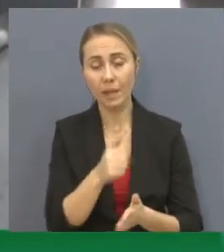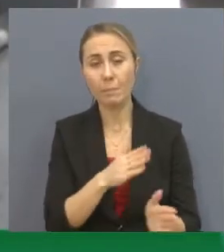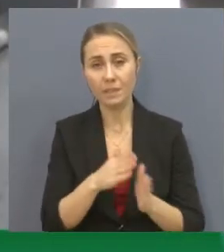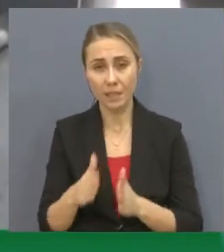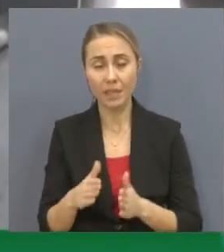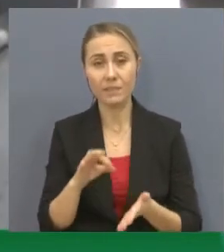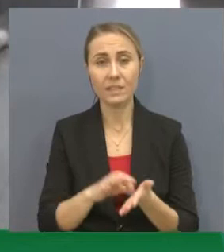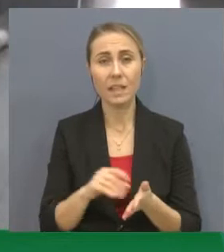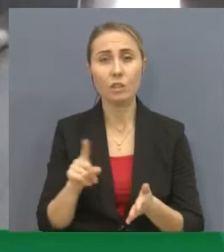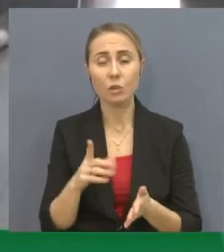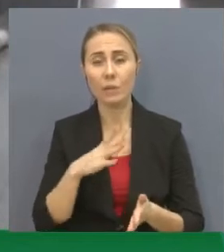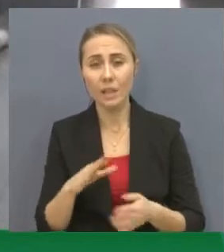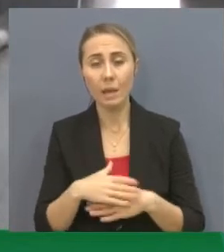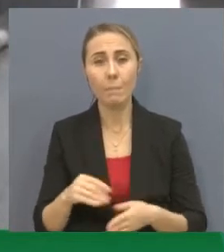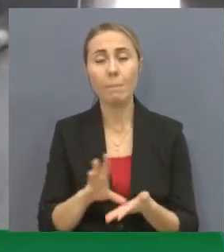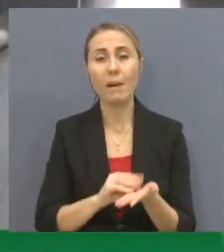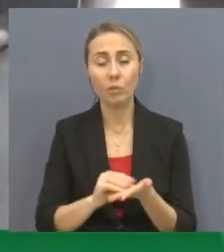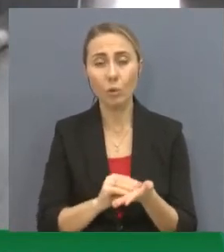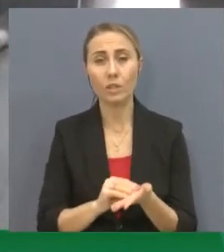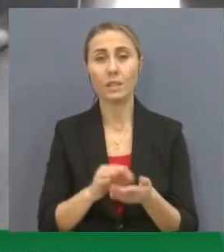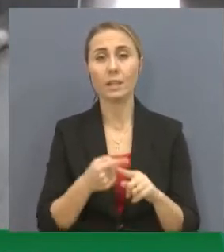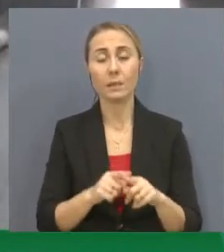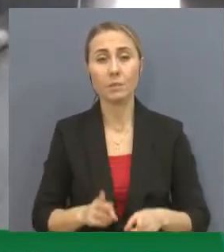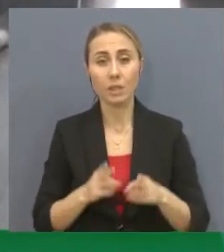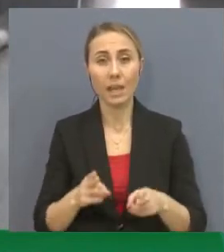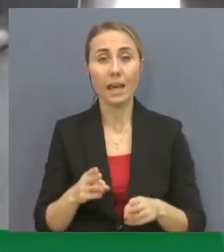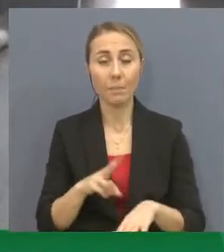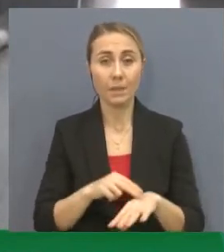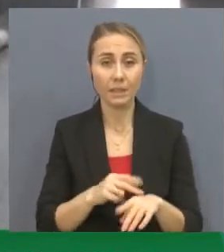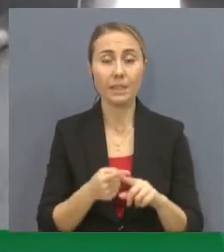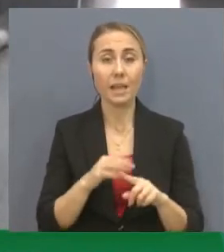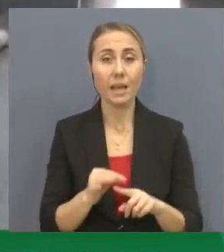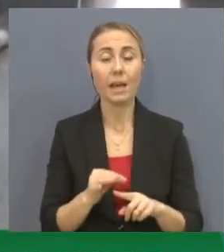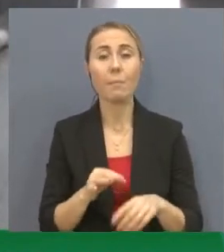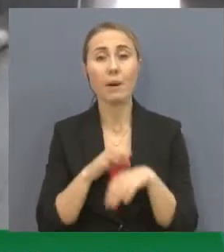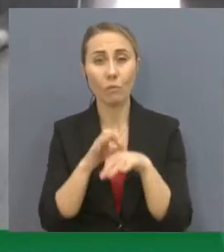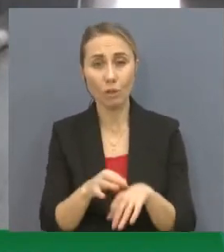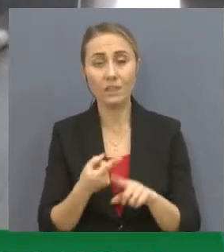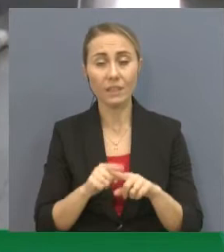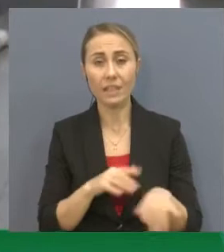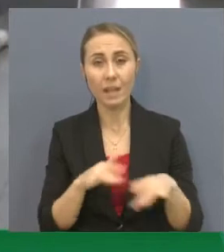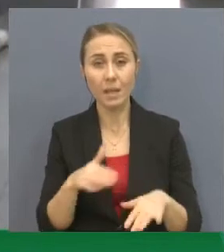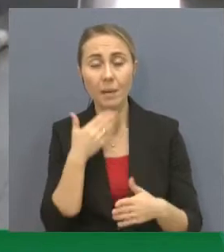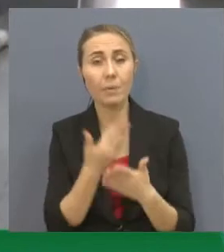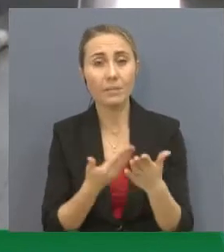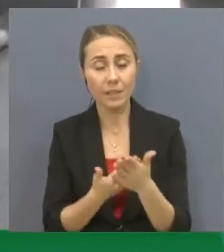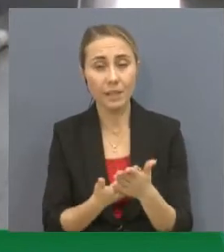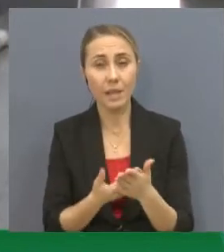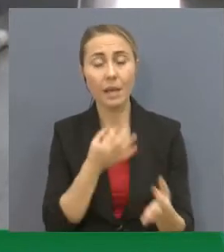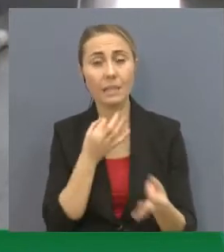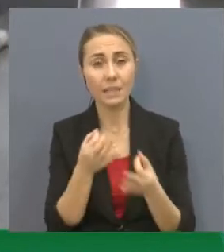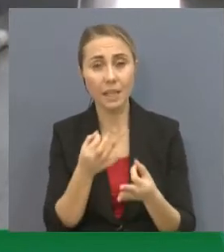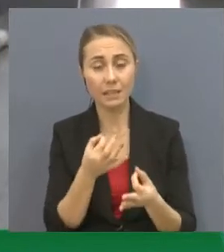работы по недопущение повторных преступлений данными лицами проводятся профилактические мероприятия то есть ними проводятся беседы